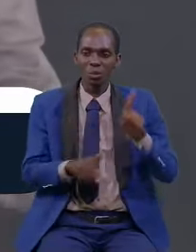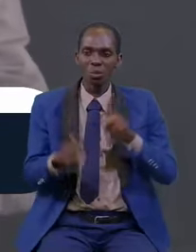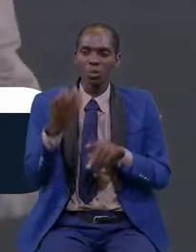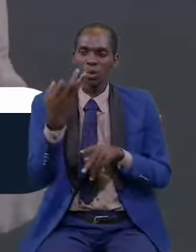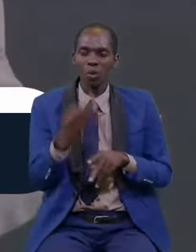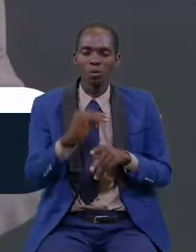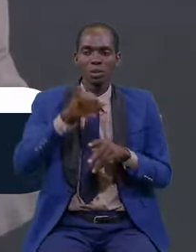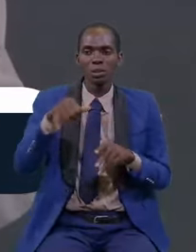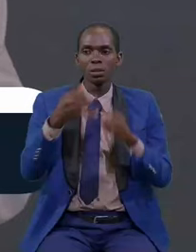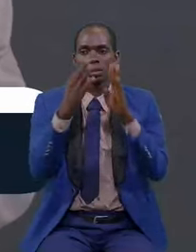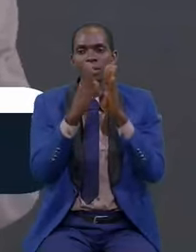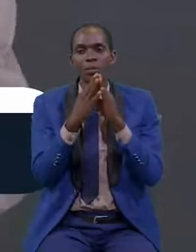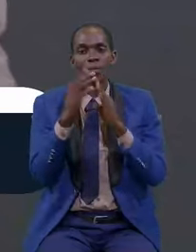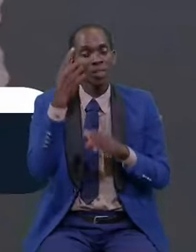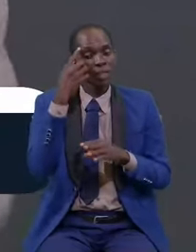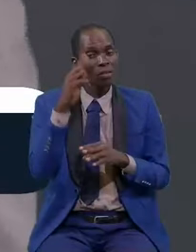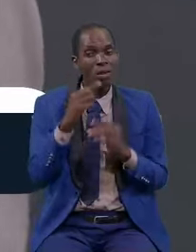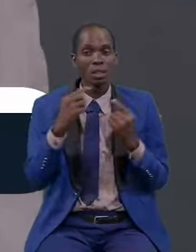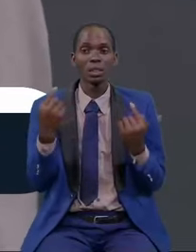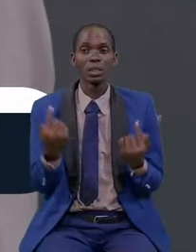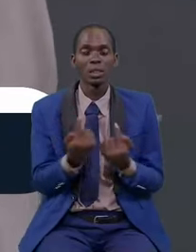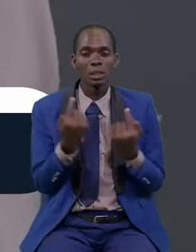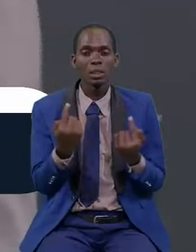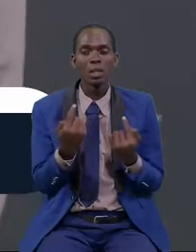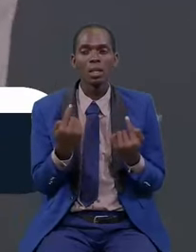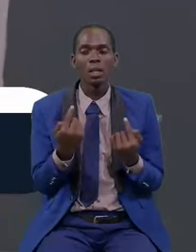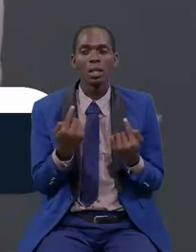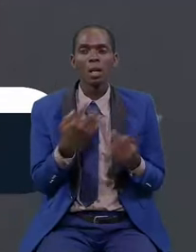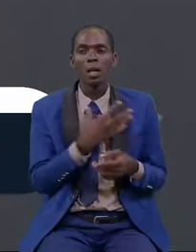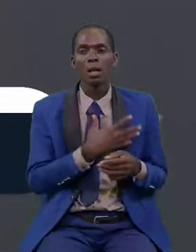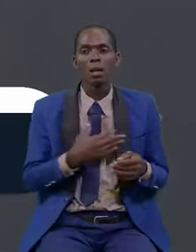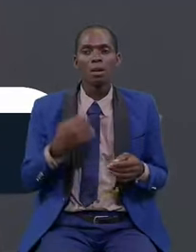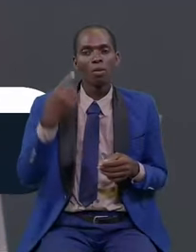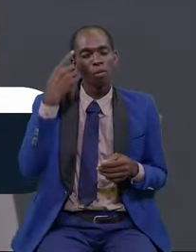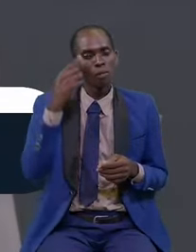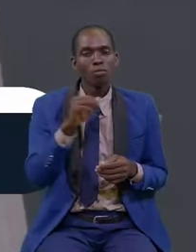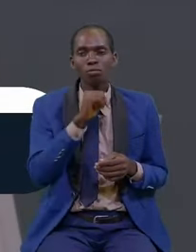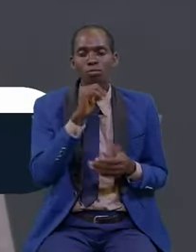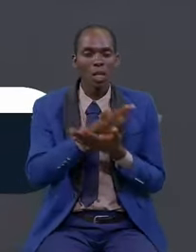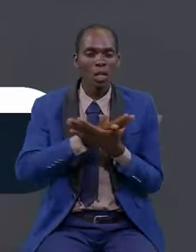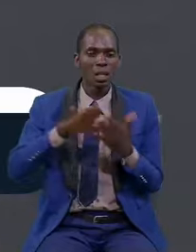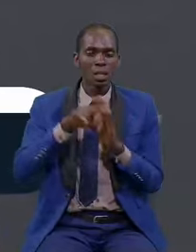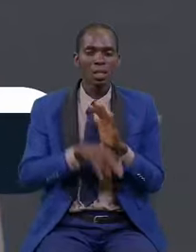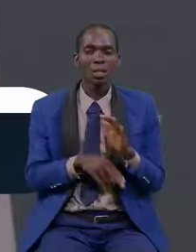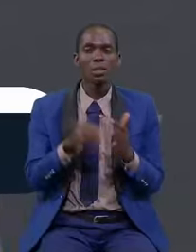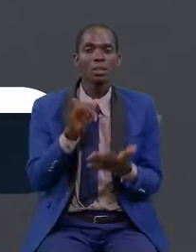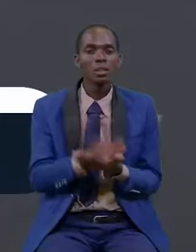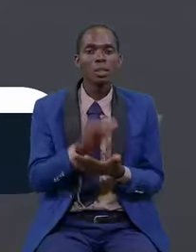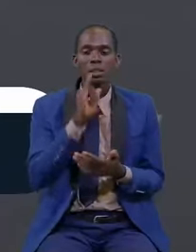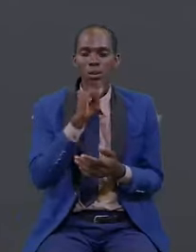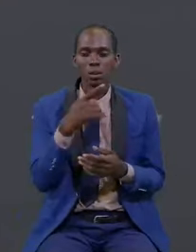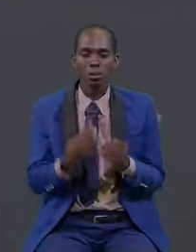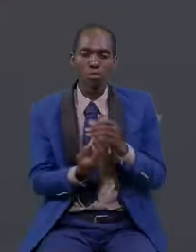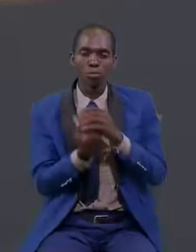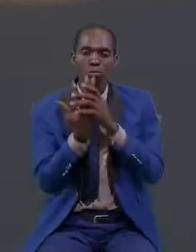Jérusalem pour le péché et pour l'impureté. » C'est-à-dire que cette